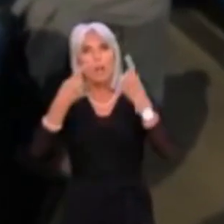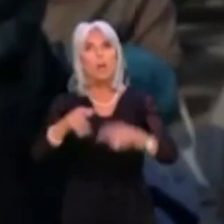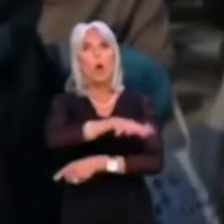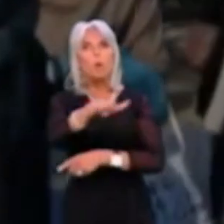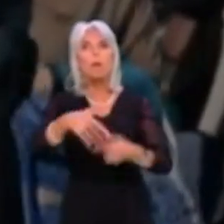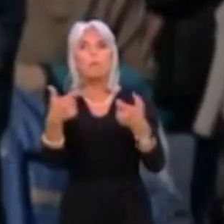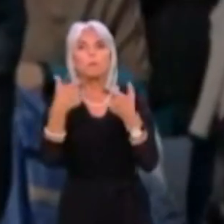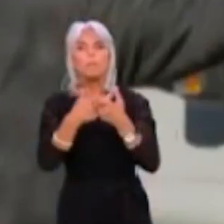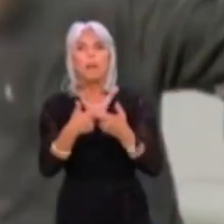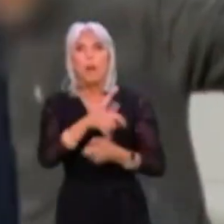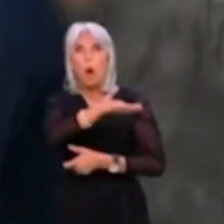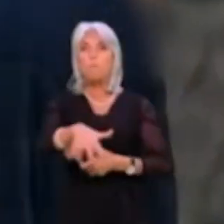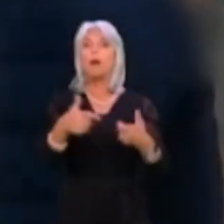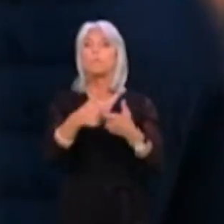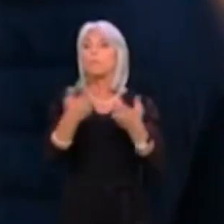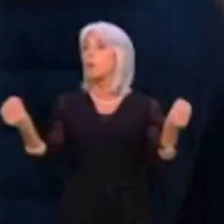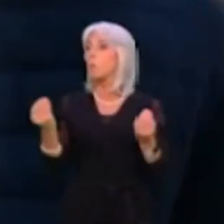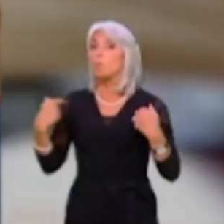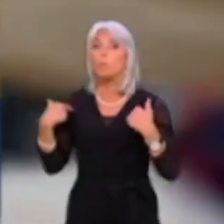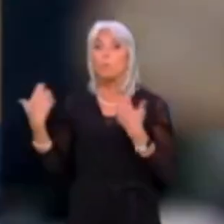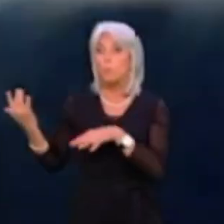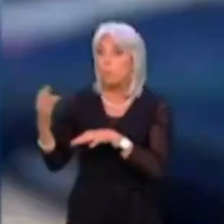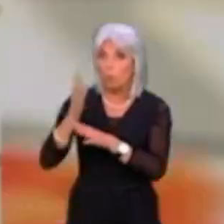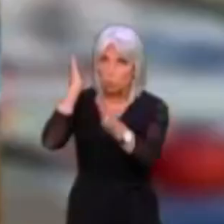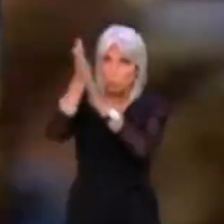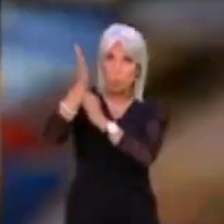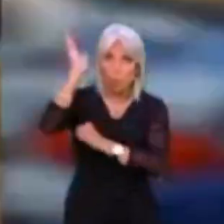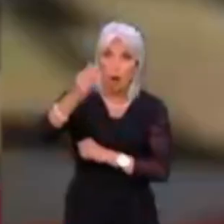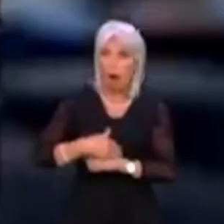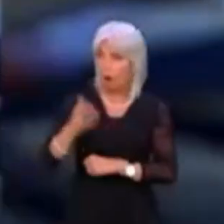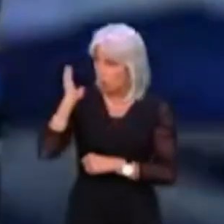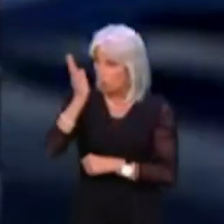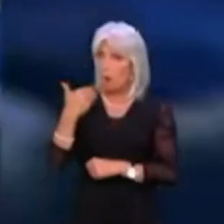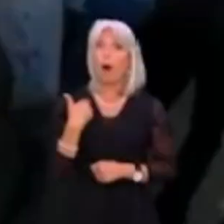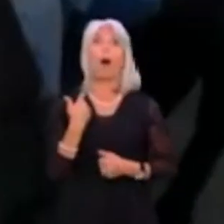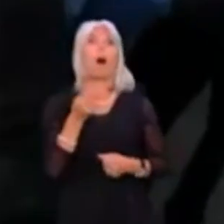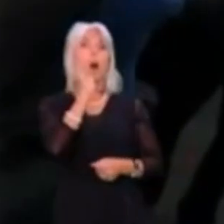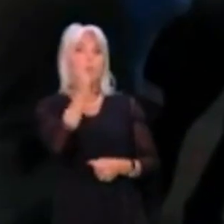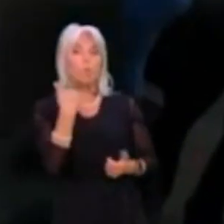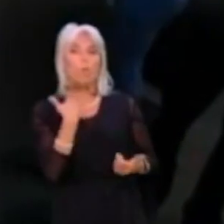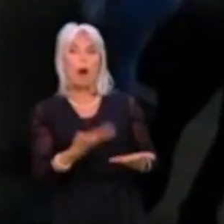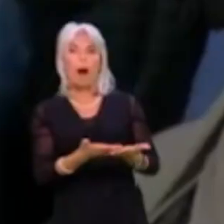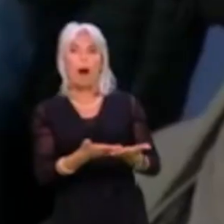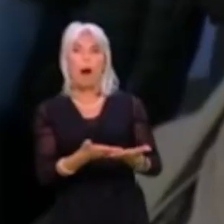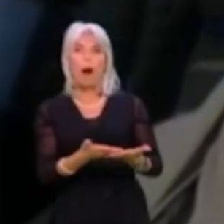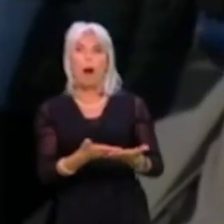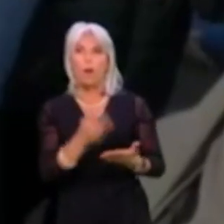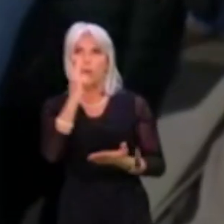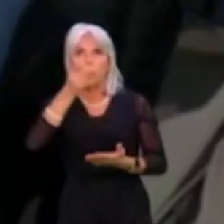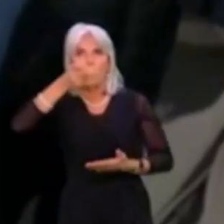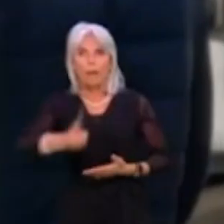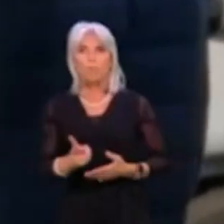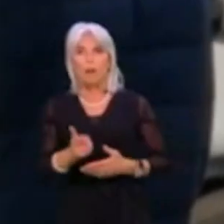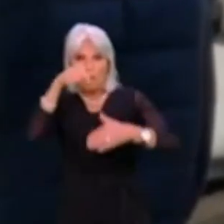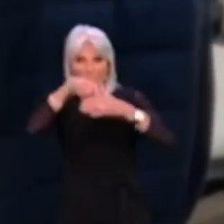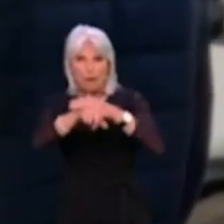Bruxelles. La grande place, C'est où? Ça, madame, monsieur, tout droit, Tout droit? tout droit. 2 km, 2 km. Il y a un